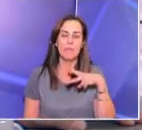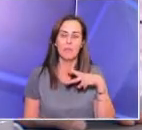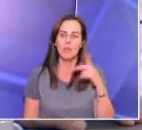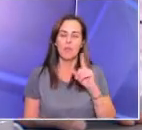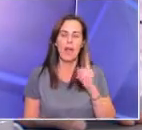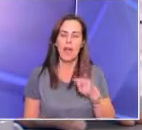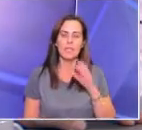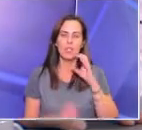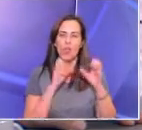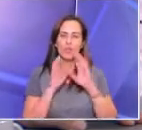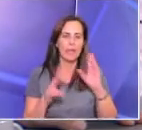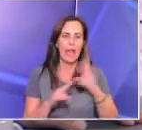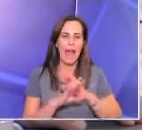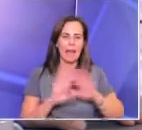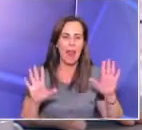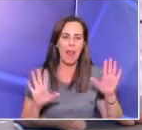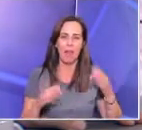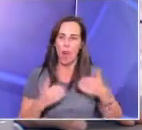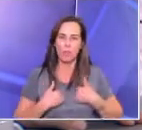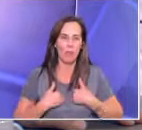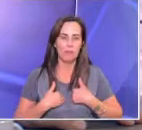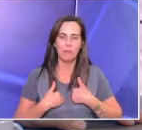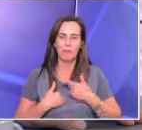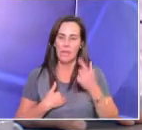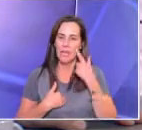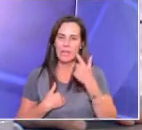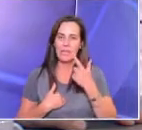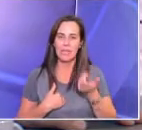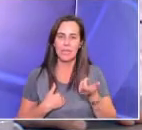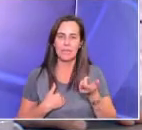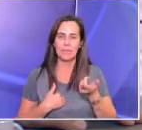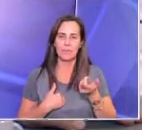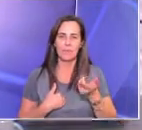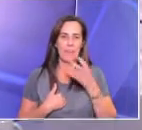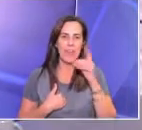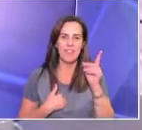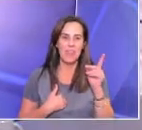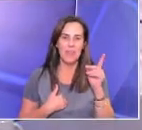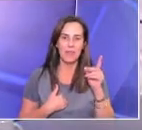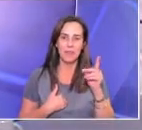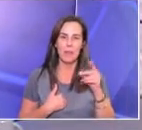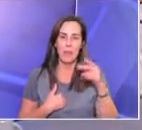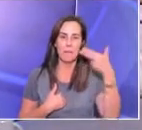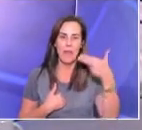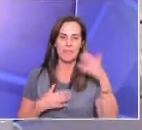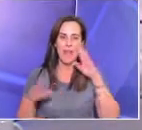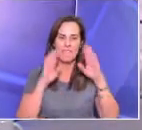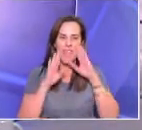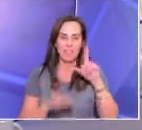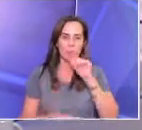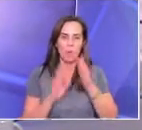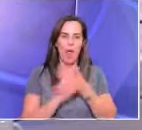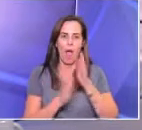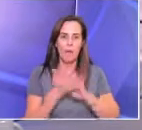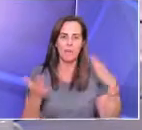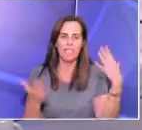צריך יותר גם את התקשורת המסורתית, אותנו. מסתכל לרון קובי בטבריה, מצלמה, פייסבוק, טוויטר,